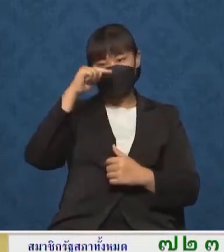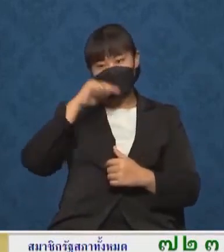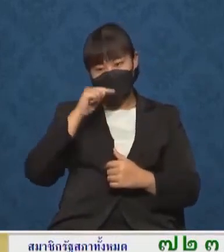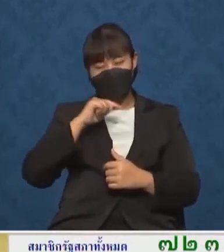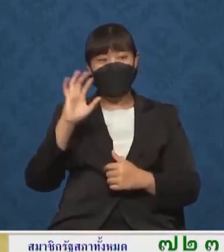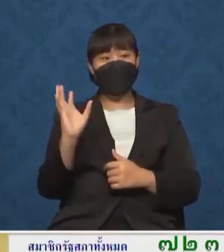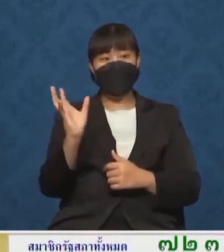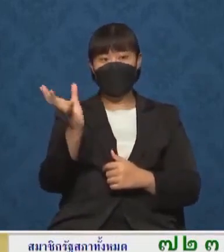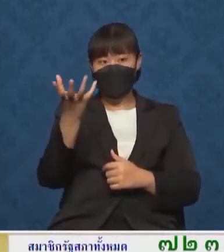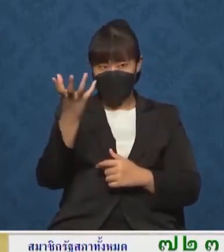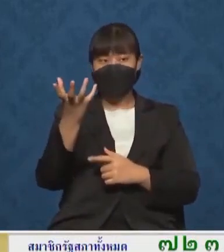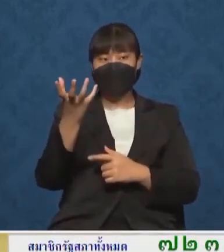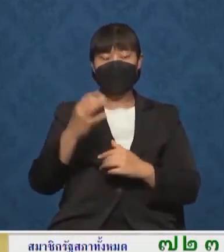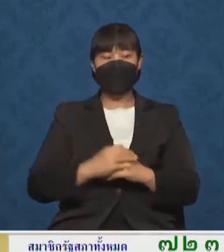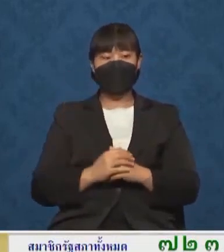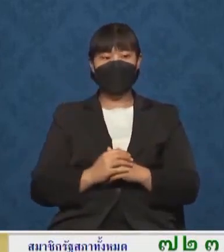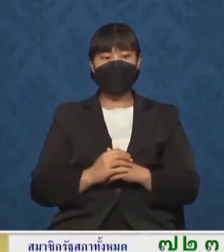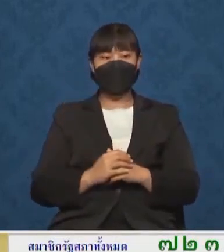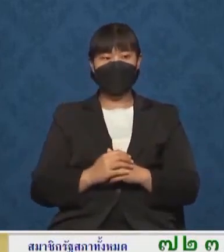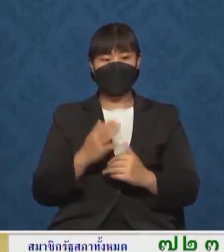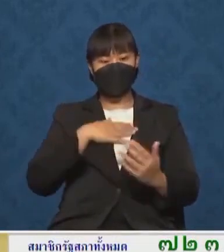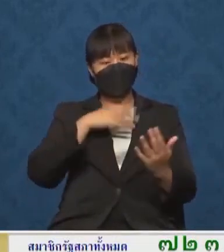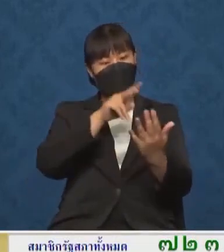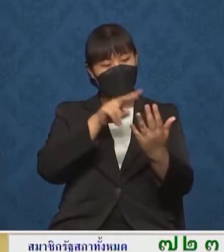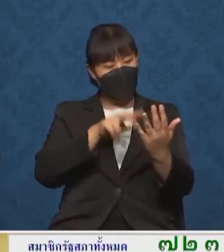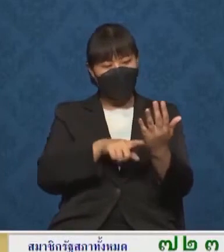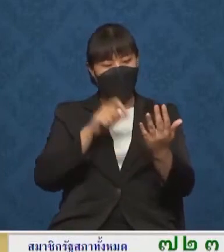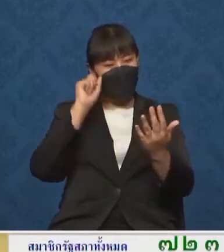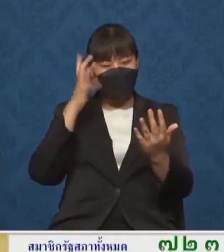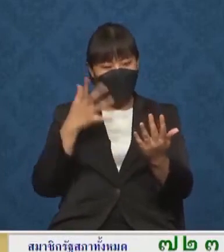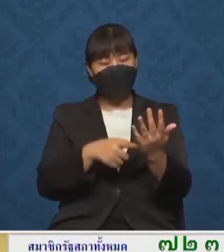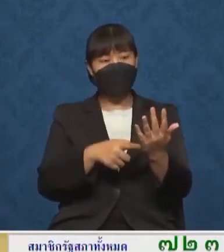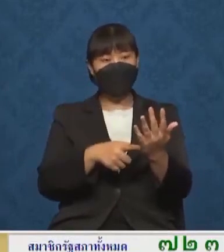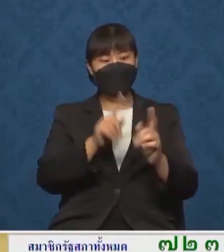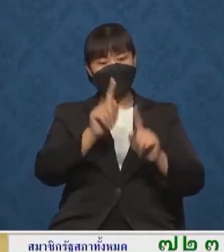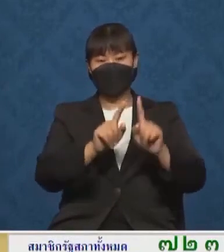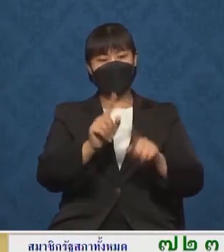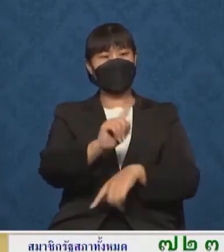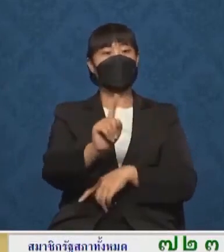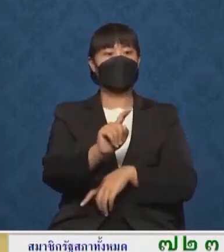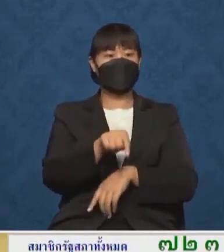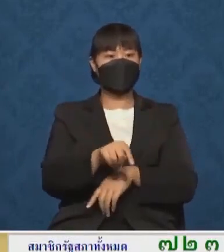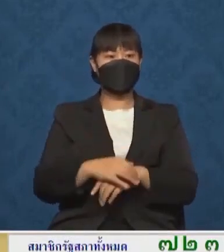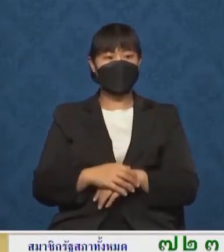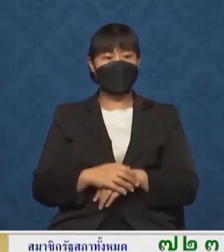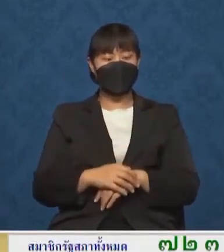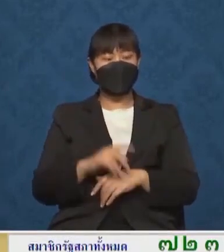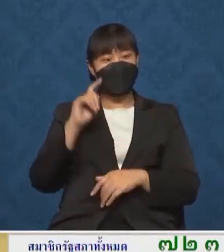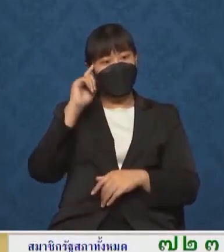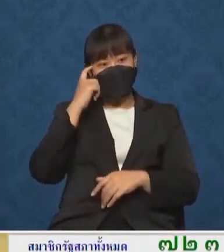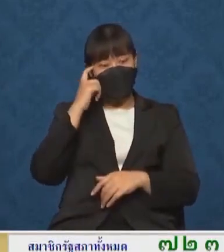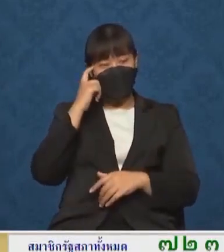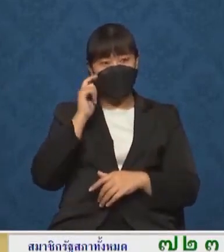าจแบบนุ่มนวลของไทยผมอ่านแล้วผมไม่เข้าใจว่าตัวชี้วัดนี้วัดอย่างไรนะครับไม่รู้ว่าความสำเร็จ